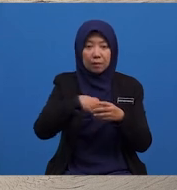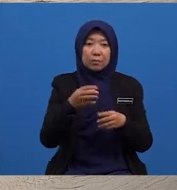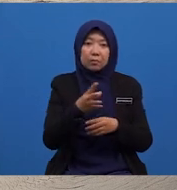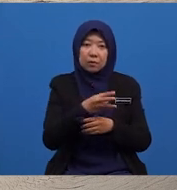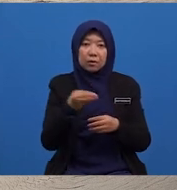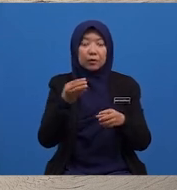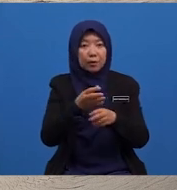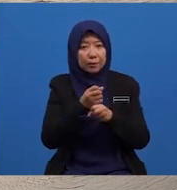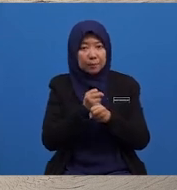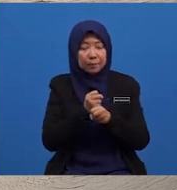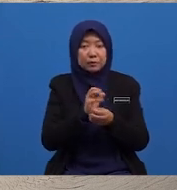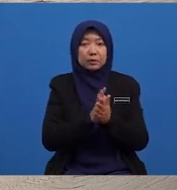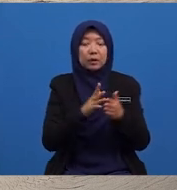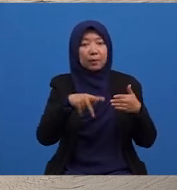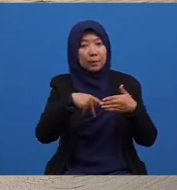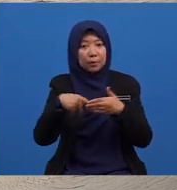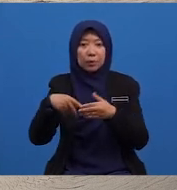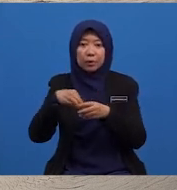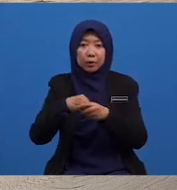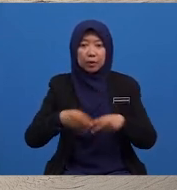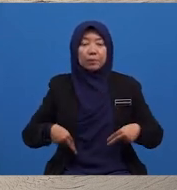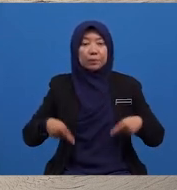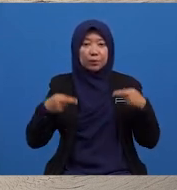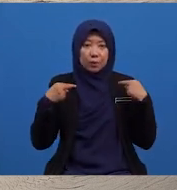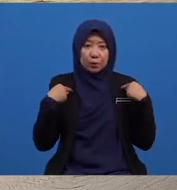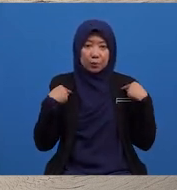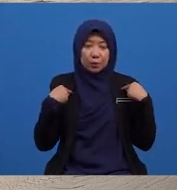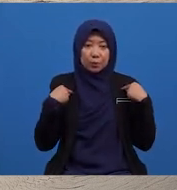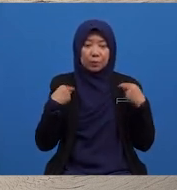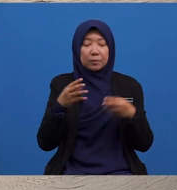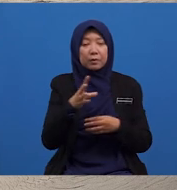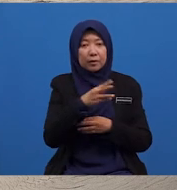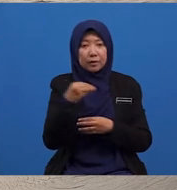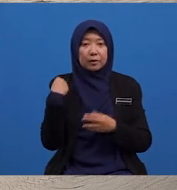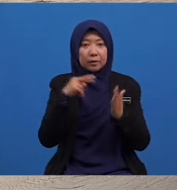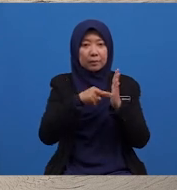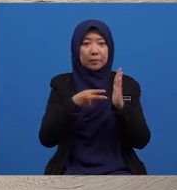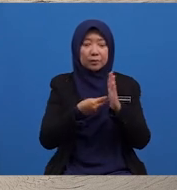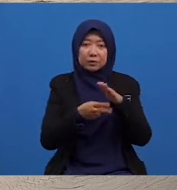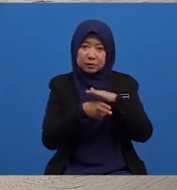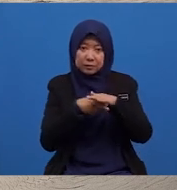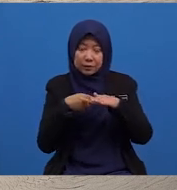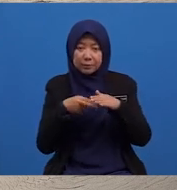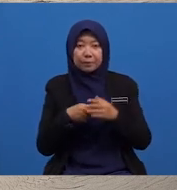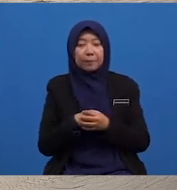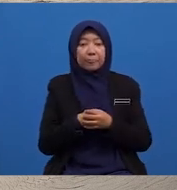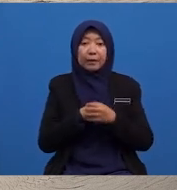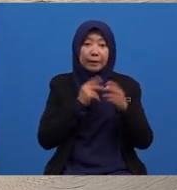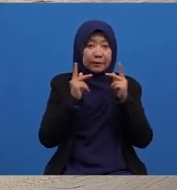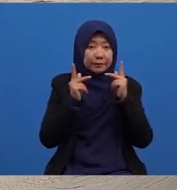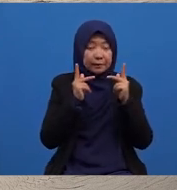dapat dijadikan panduan dalam kehidupan harian dan mempunyai maksud yang tersirat. Kata-kata